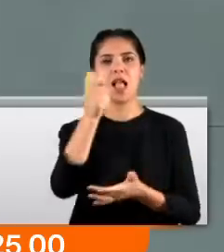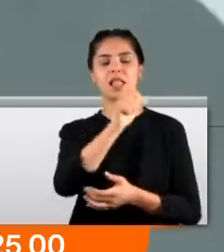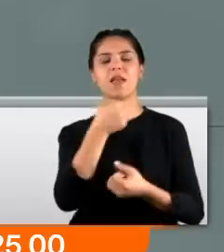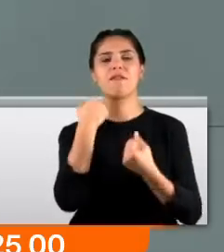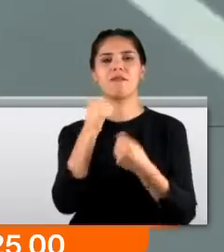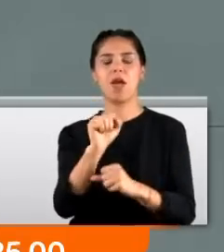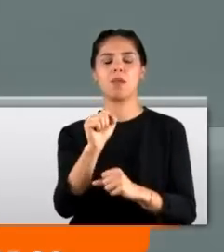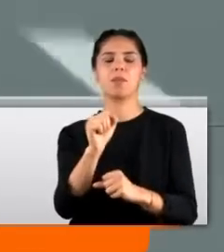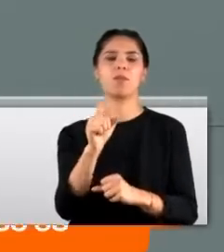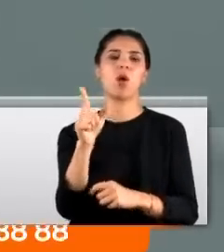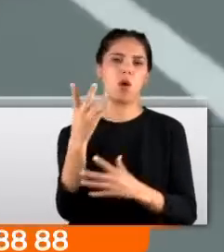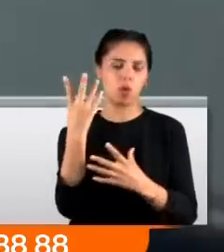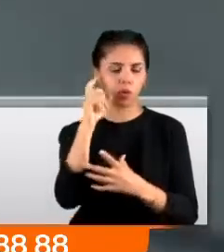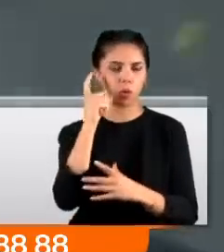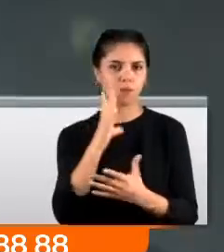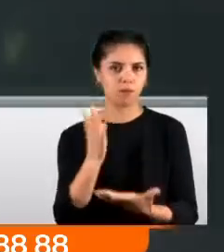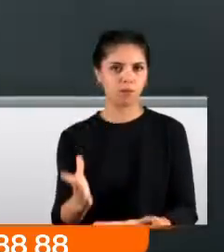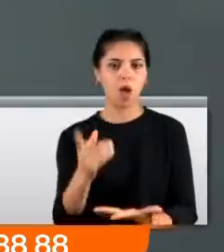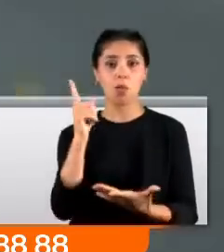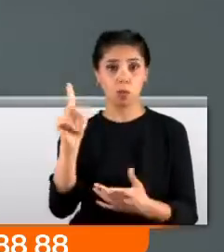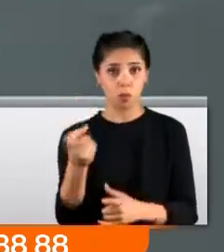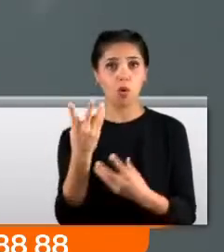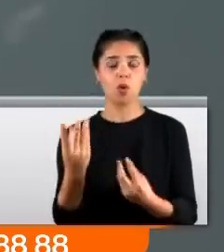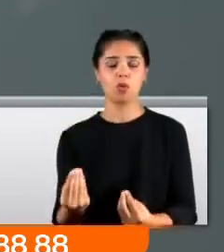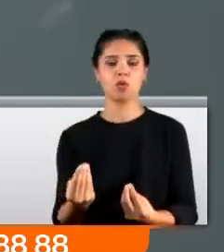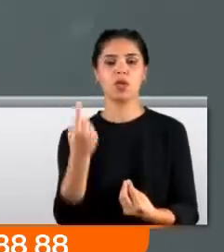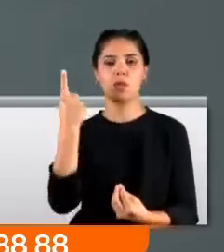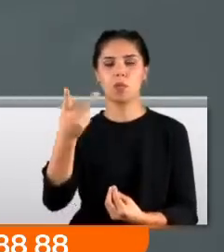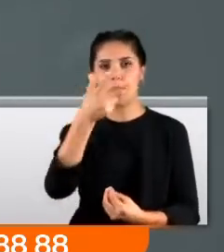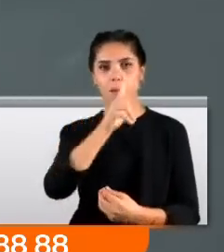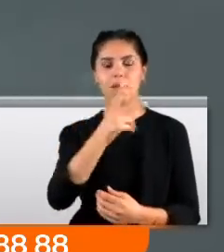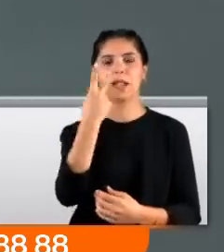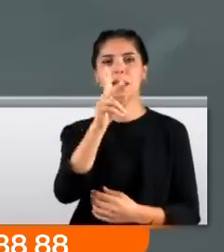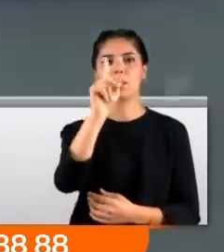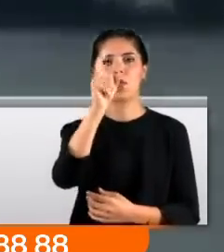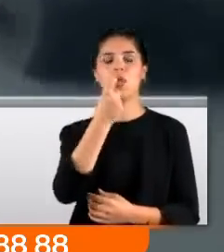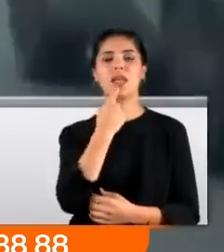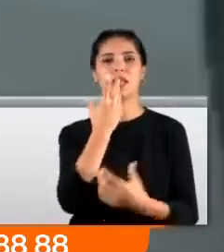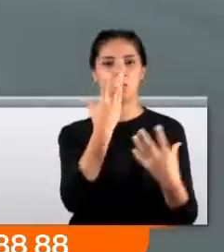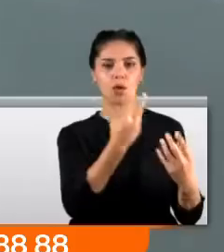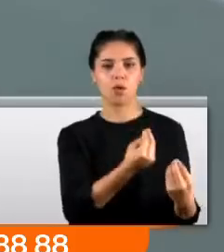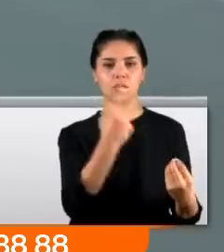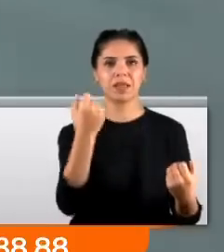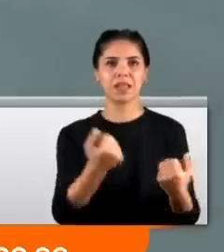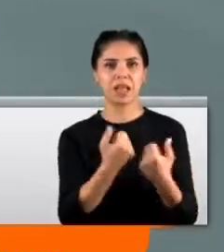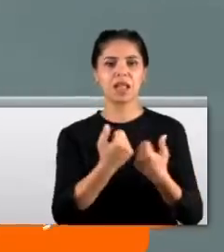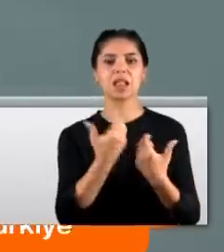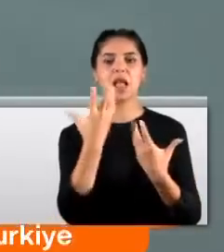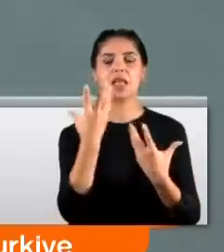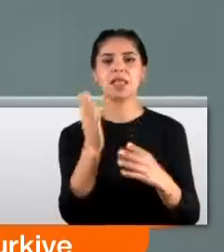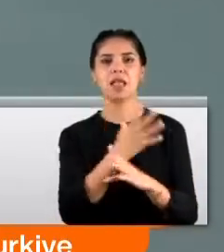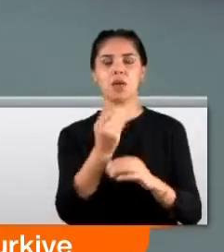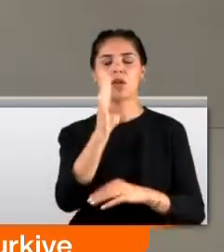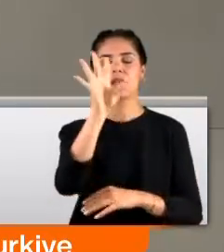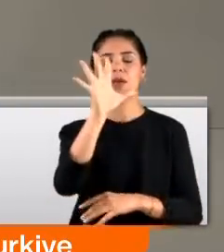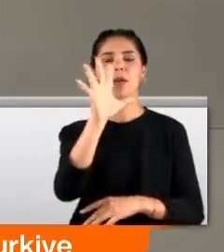ila 1 yıl el konulması gündemde. Tabii bulunabilirse. Zira benzer olay 2019'da da yaşanmış. Bir kazaya da sebep olan 45